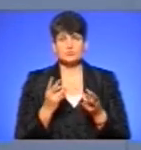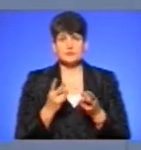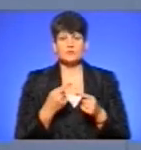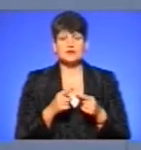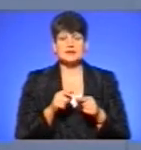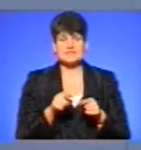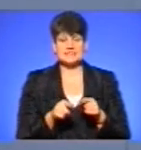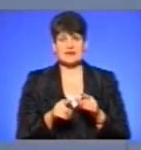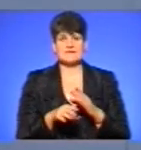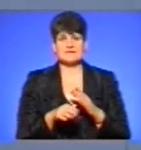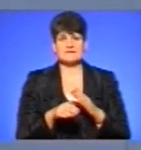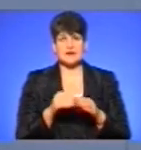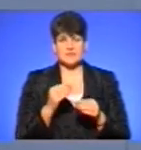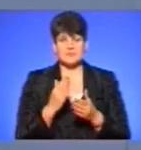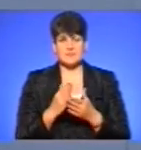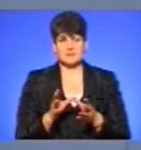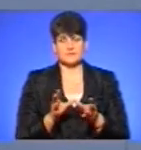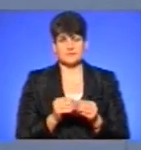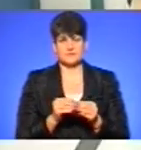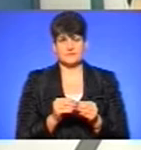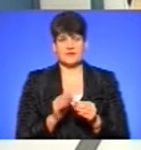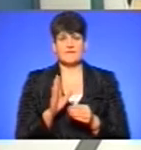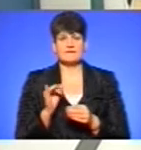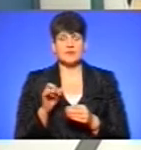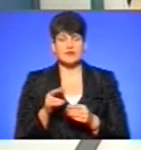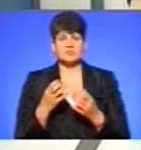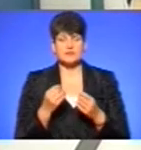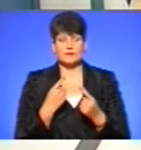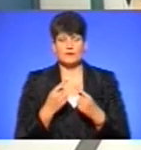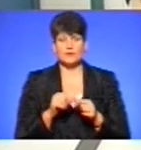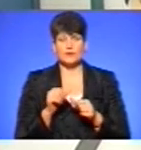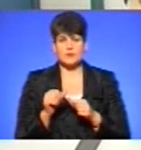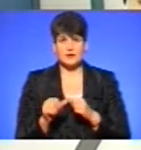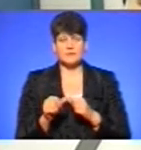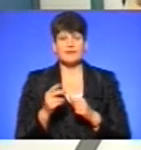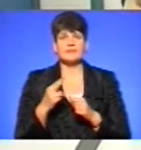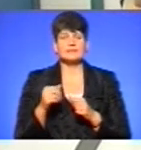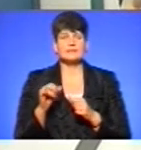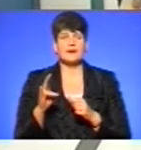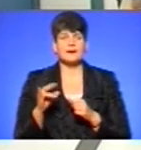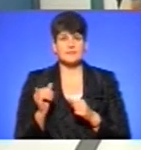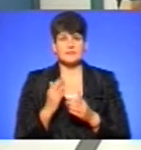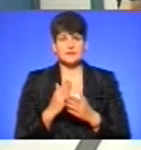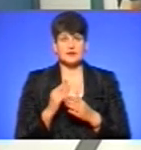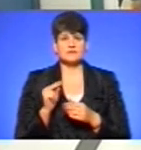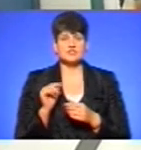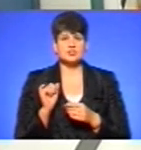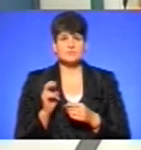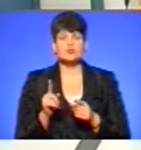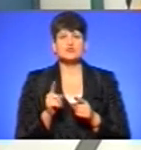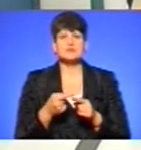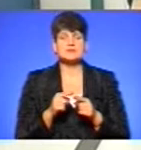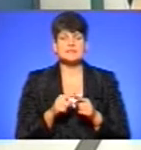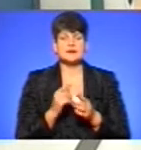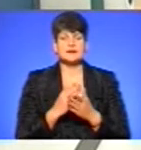витяг з собою мати. Про витяг ми ще окремо поговоримо. Дані, які містяться на чіпі, які там дані, що це за дані, як вони